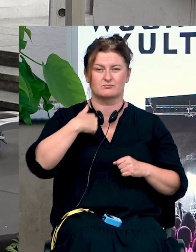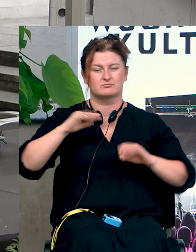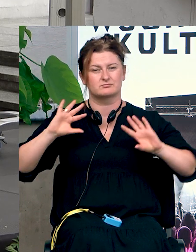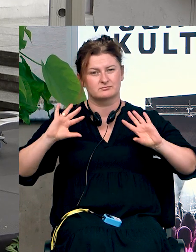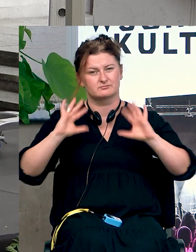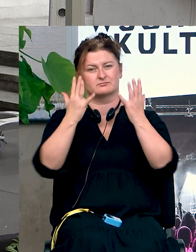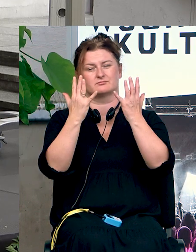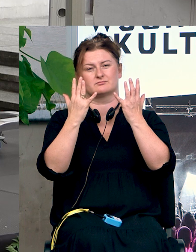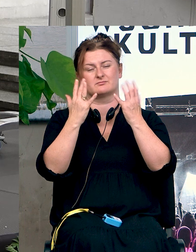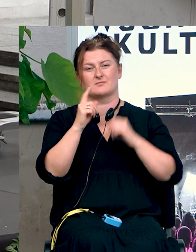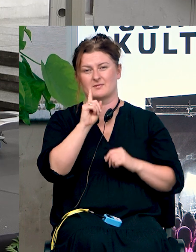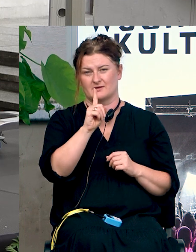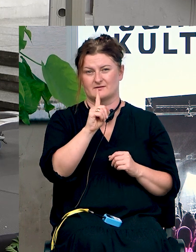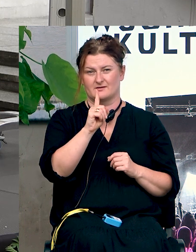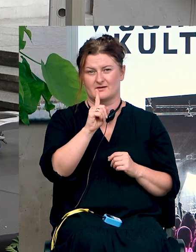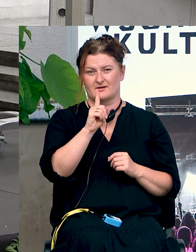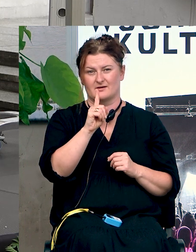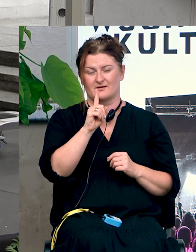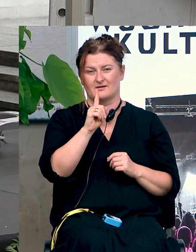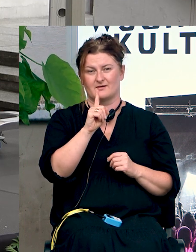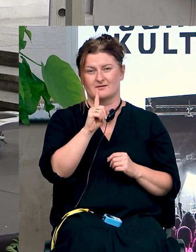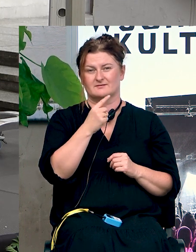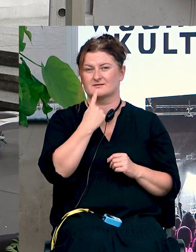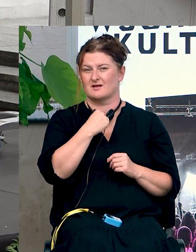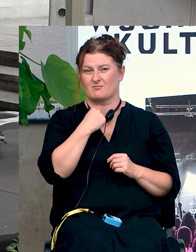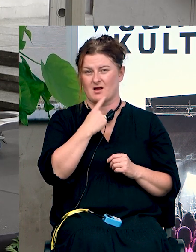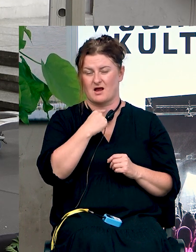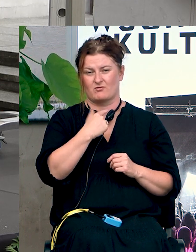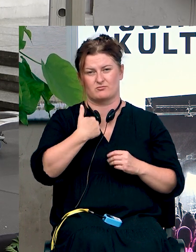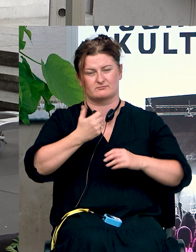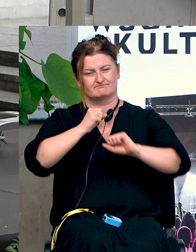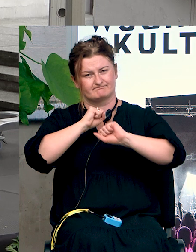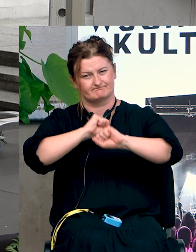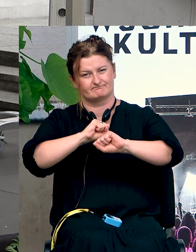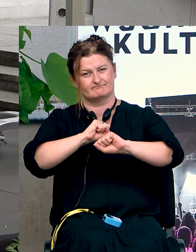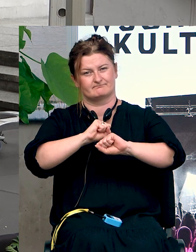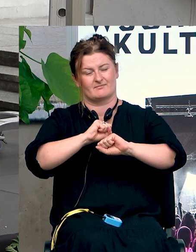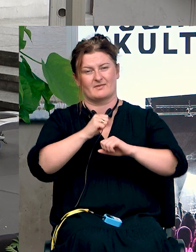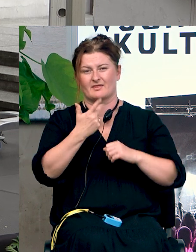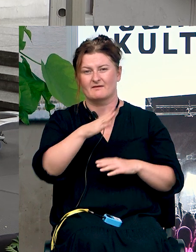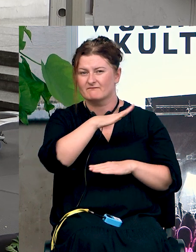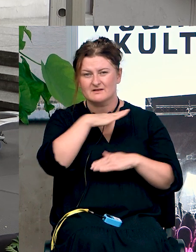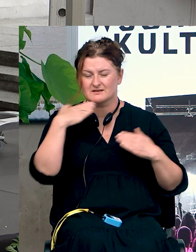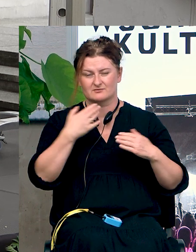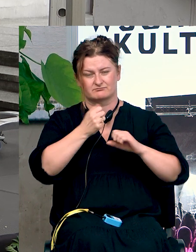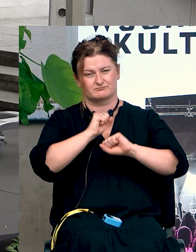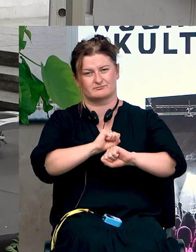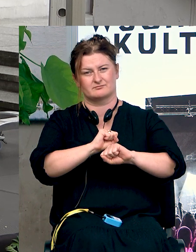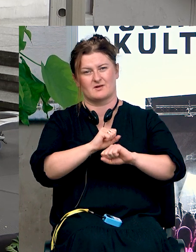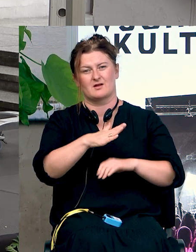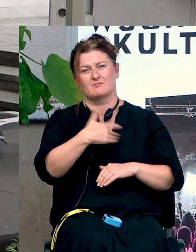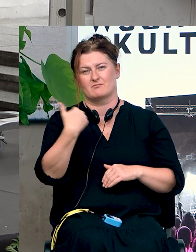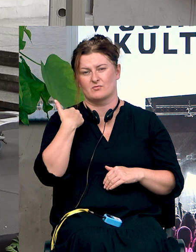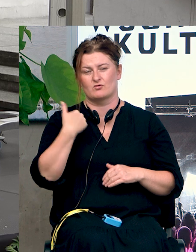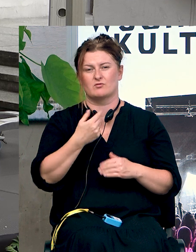Protestowaliśmy, ale nie wystarczająco. Stawialiśmy opór, ale nie wystarczająco. Byłem